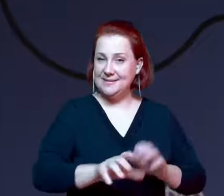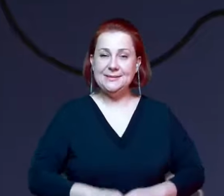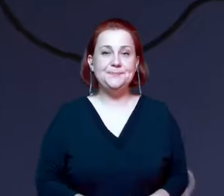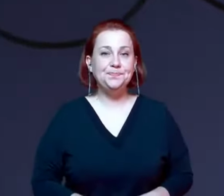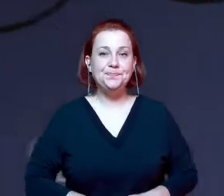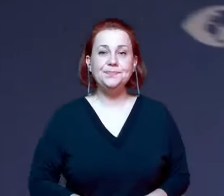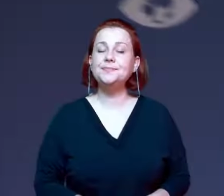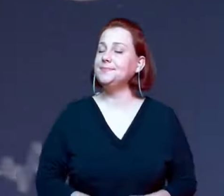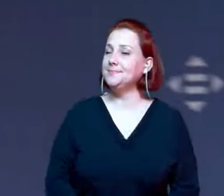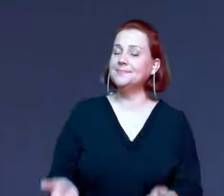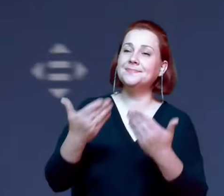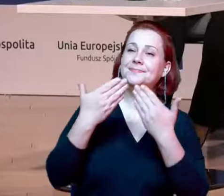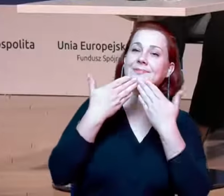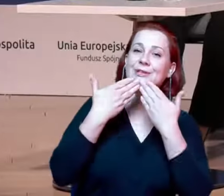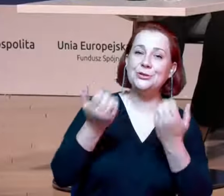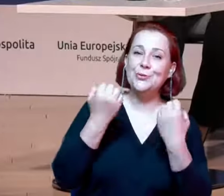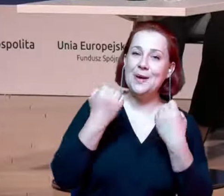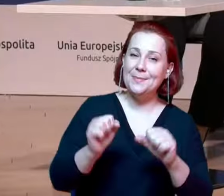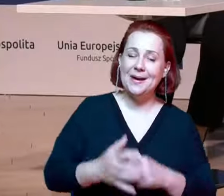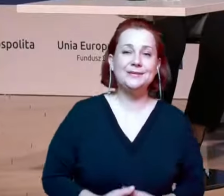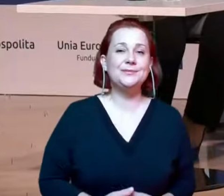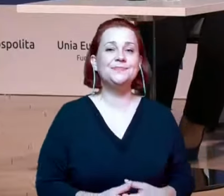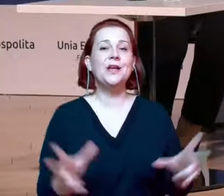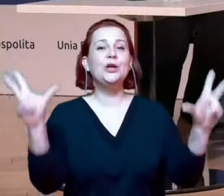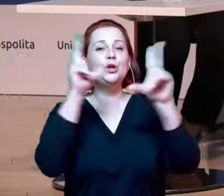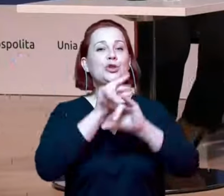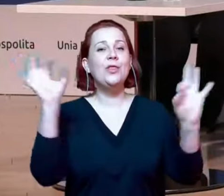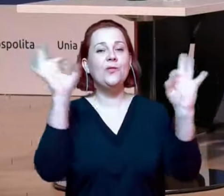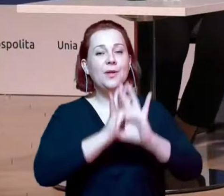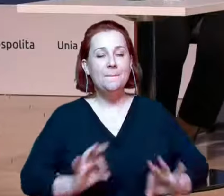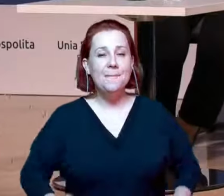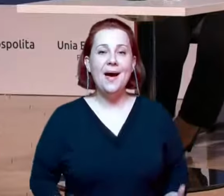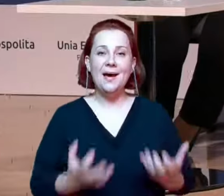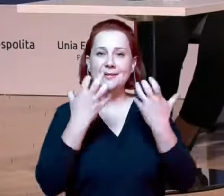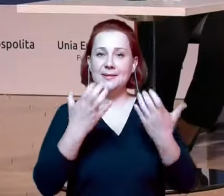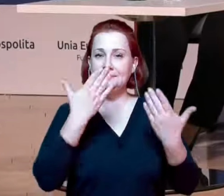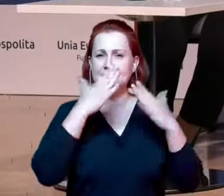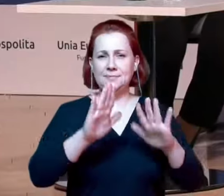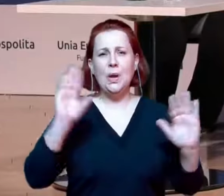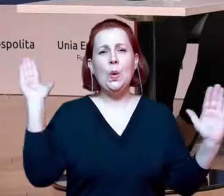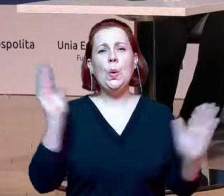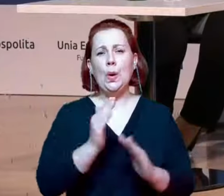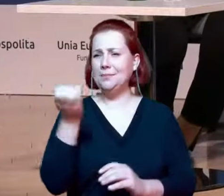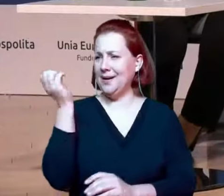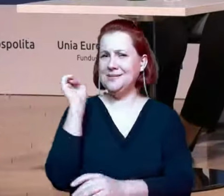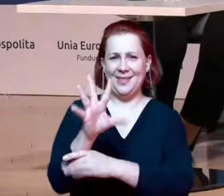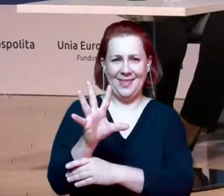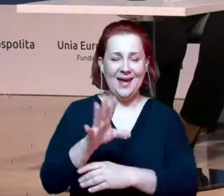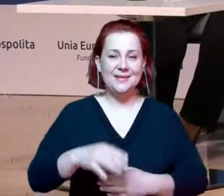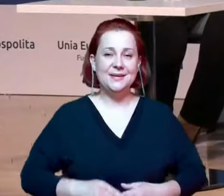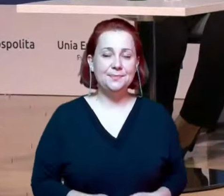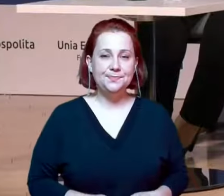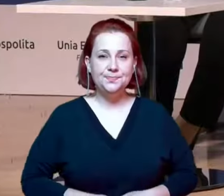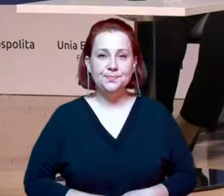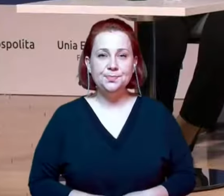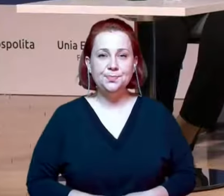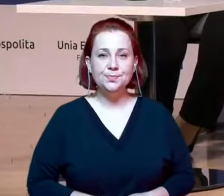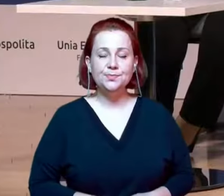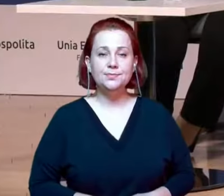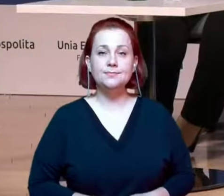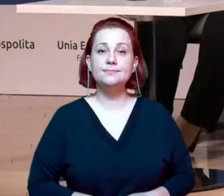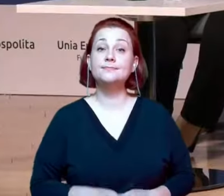Dziękuję bardzo. Szanowni Państwo, przede wszystkim chciałabym przedstawić to w formie krótkiej prezentacji, ale